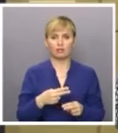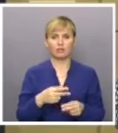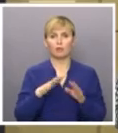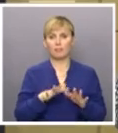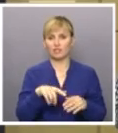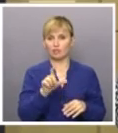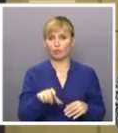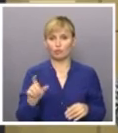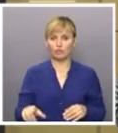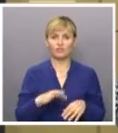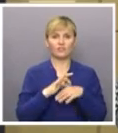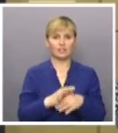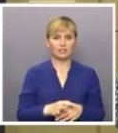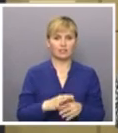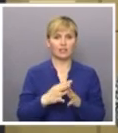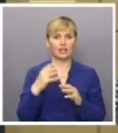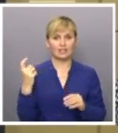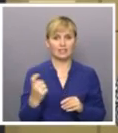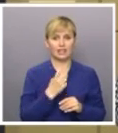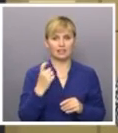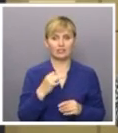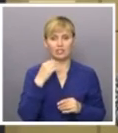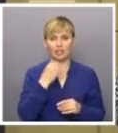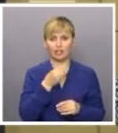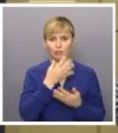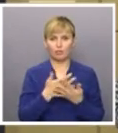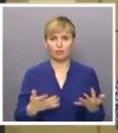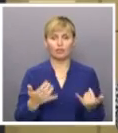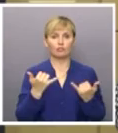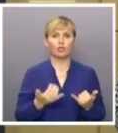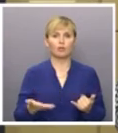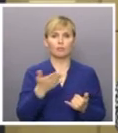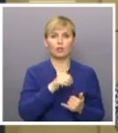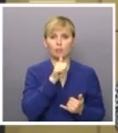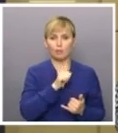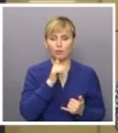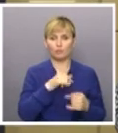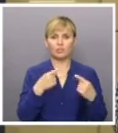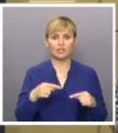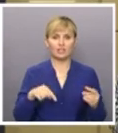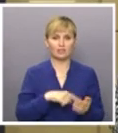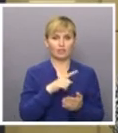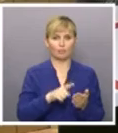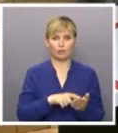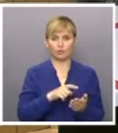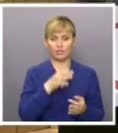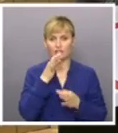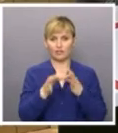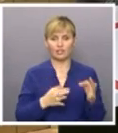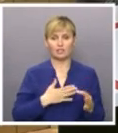вести рыбные хозяйства и обеспечивать страну качественной продукцией? Сегодня мы попробуем ответить на эти и другие вопросы вместе с нашим гостем.